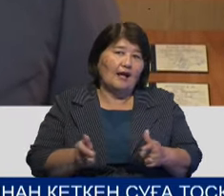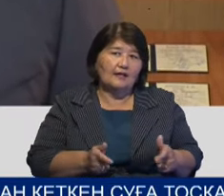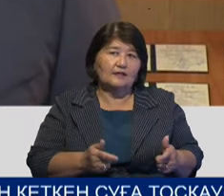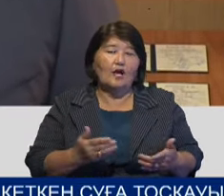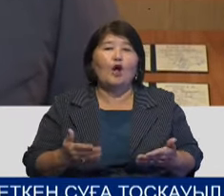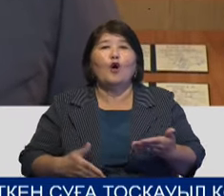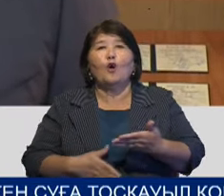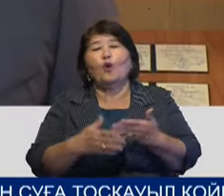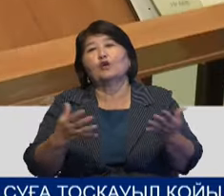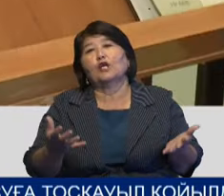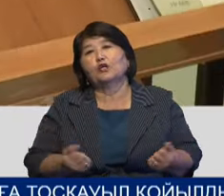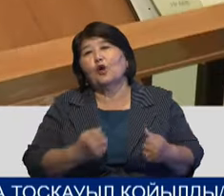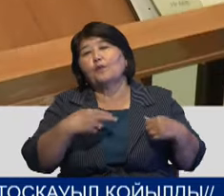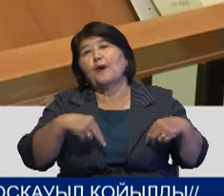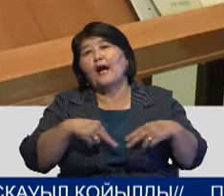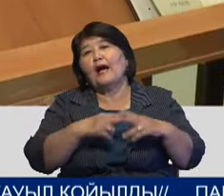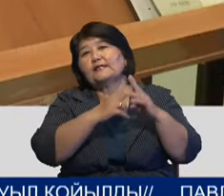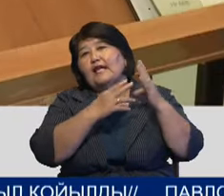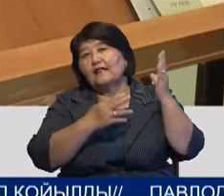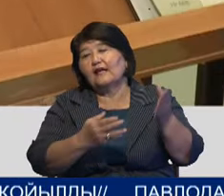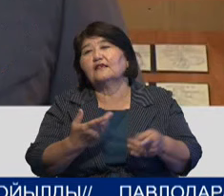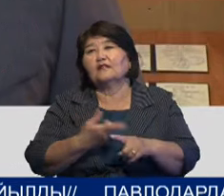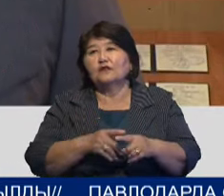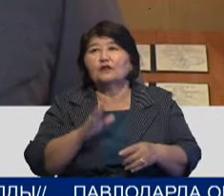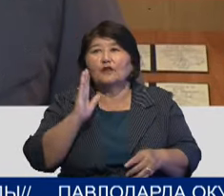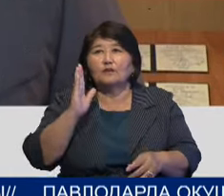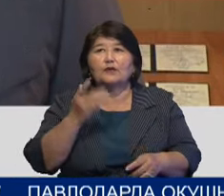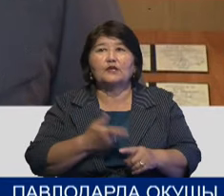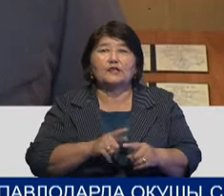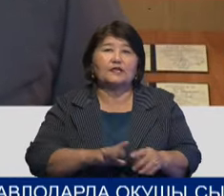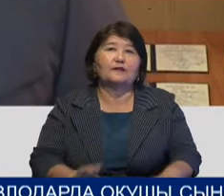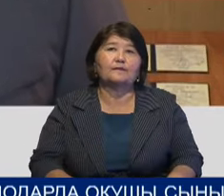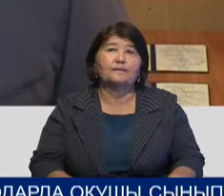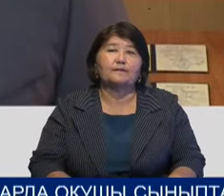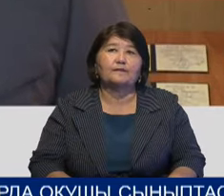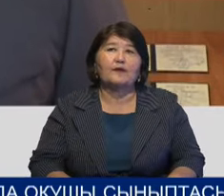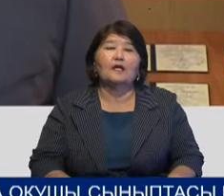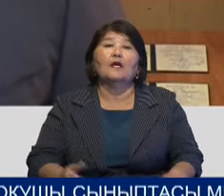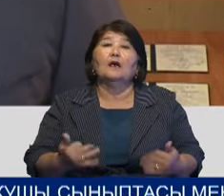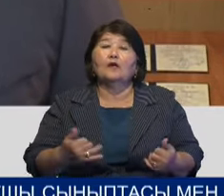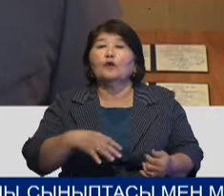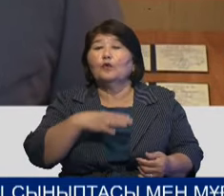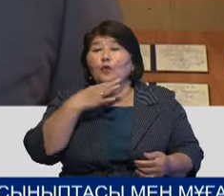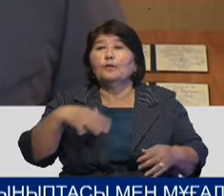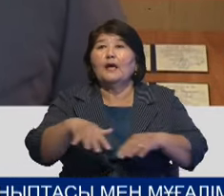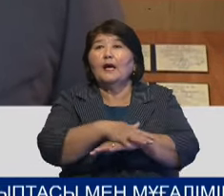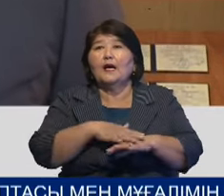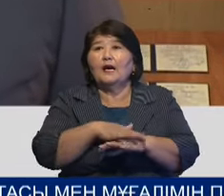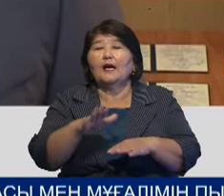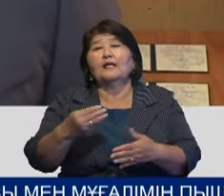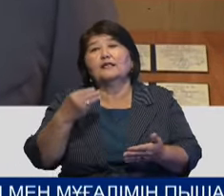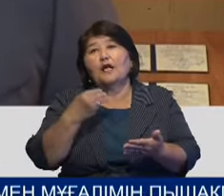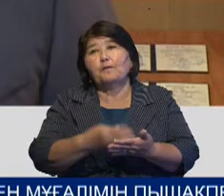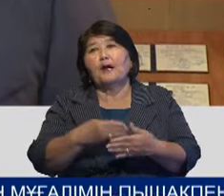қолдау тауып Астанада 4 айдың көлемінде құда қаласа болды шығып қалатын шығар деп ойлаймыз. Енді бұл халықтың елдің берген